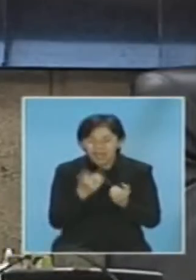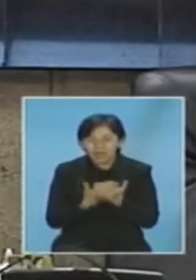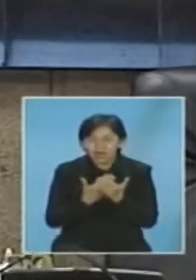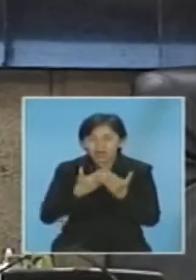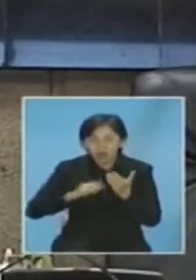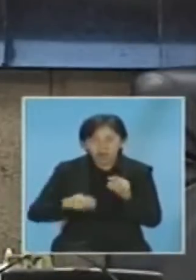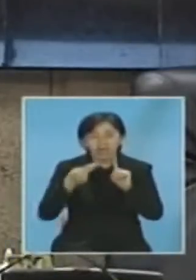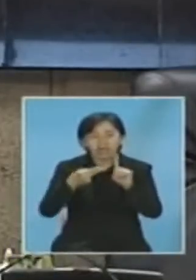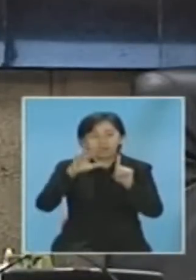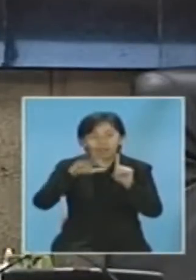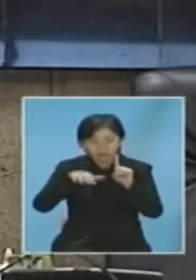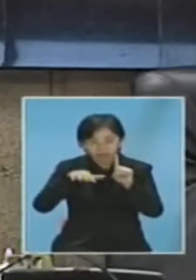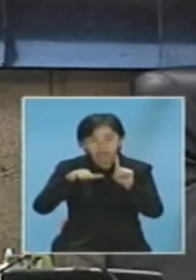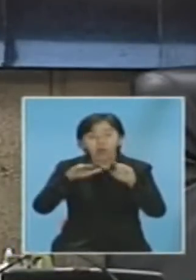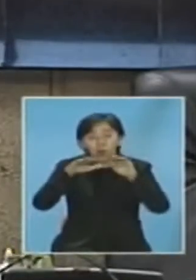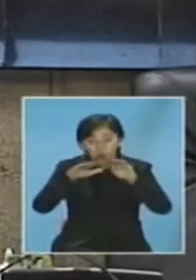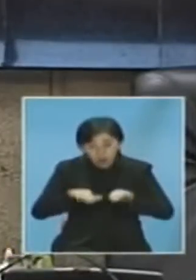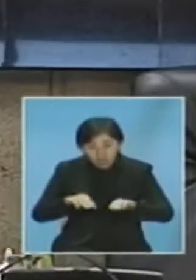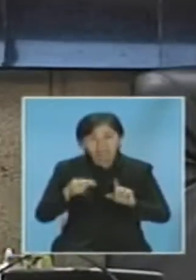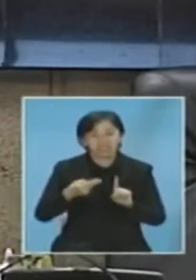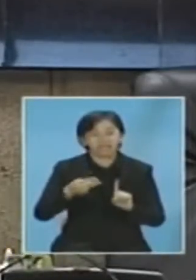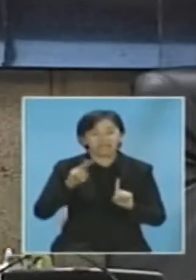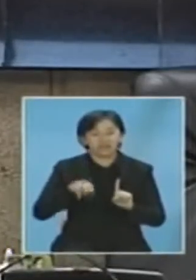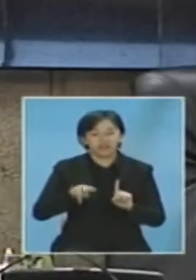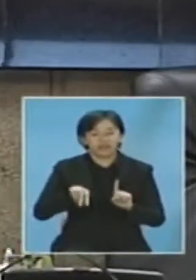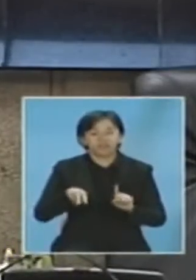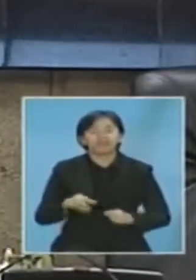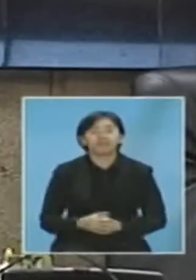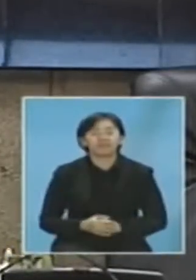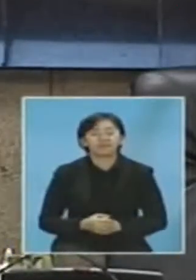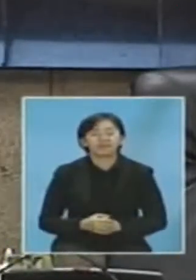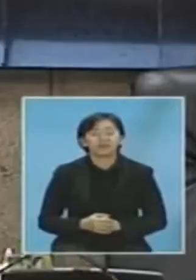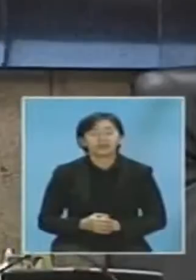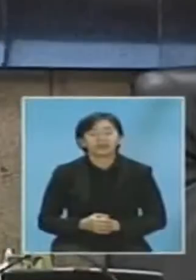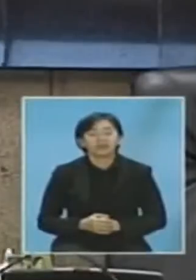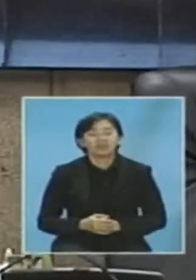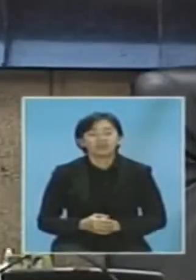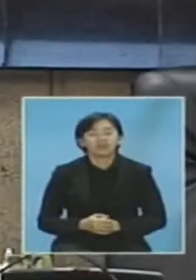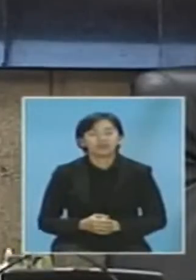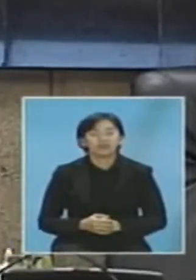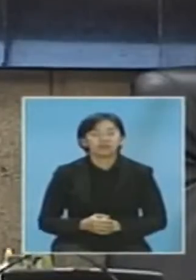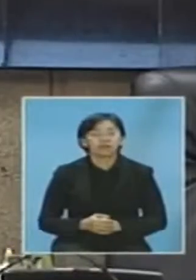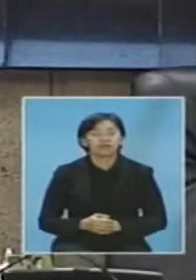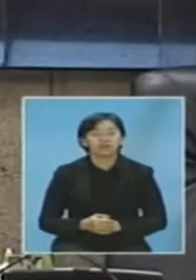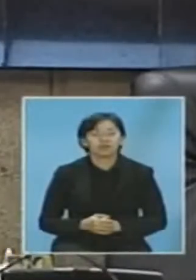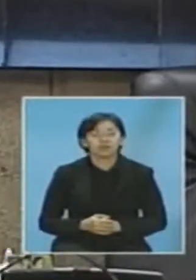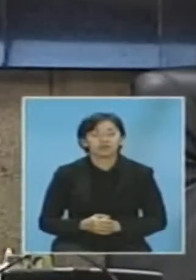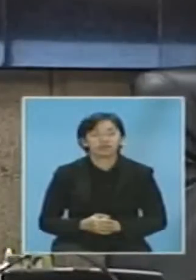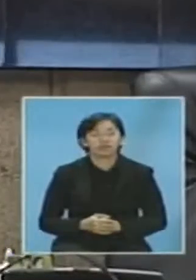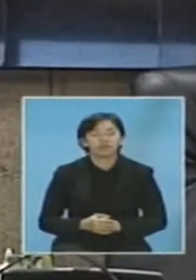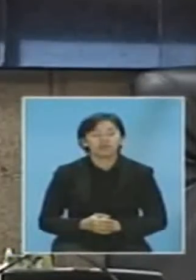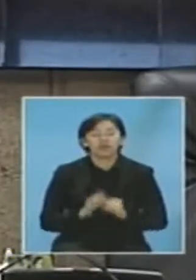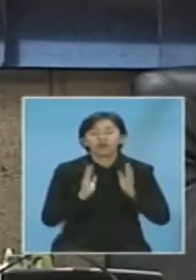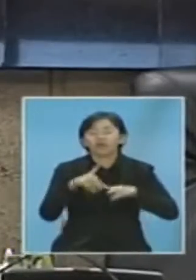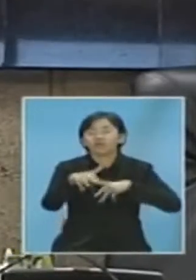ละ 15,000 บาทเหลือ 12,000 บาทค่ะแต่ก็ได้รับการต่อต้านจากประ